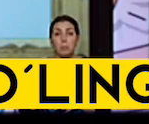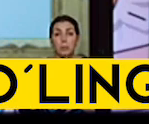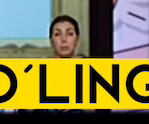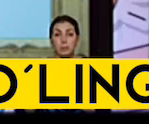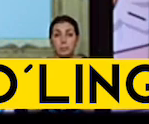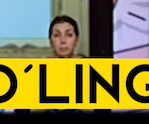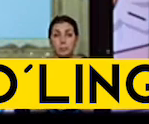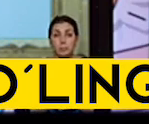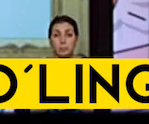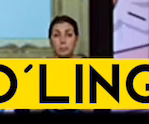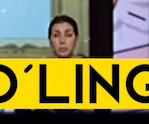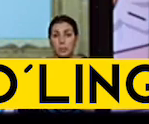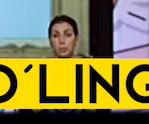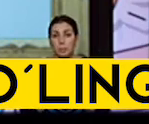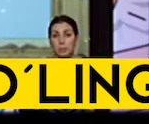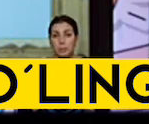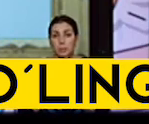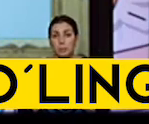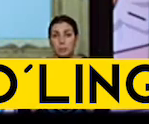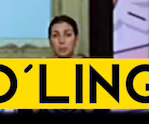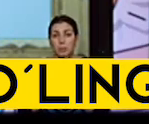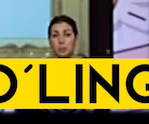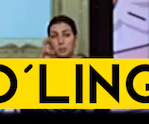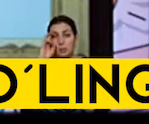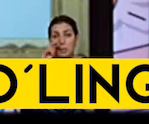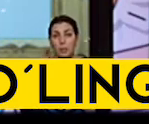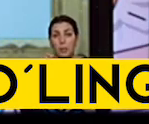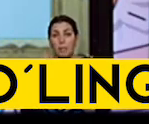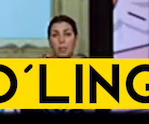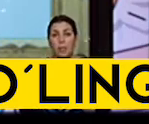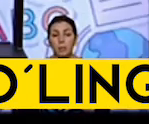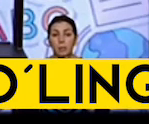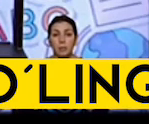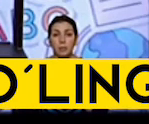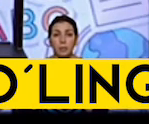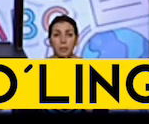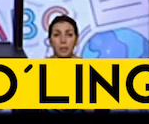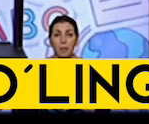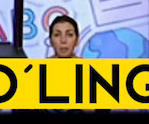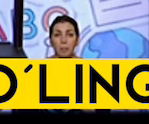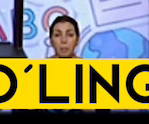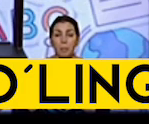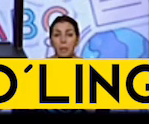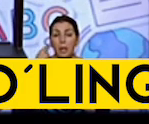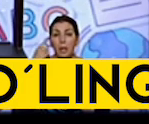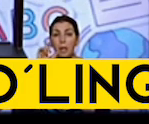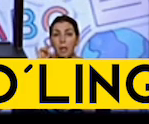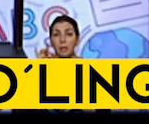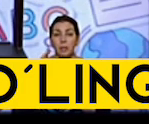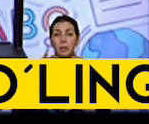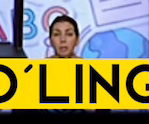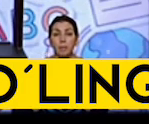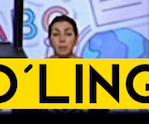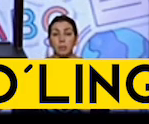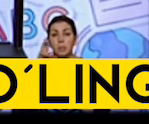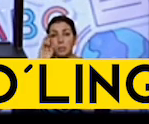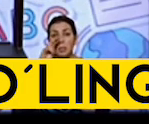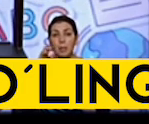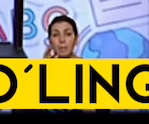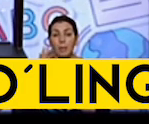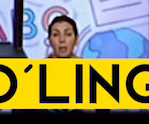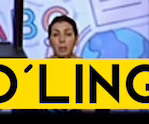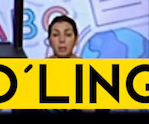bolajonlar? Topdingiz, barakalla. Davlatning gapi ekan. Demak, ertak avvalida